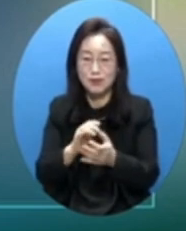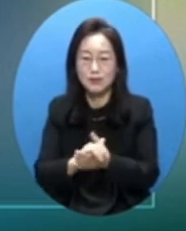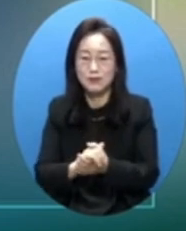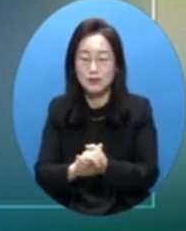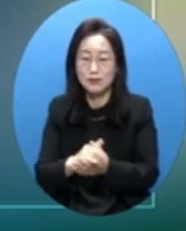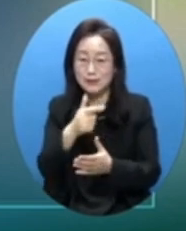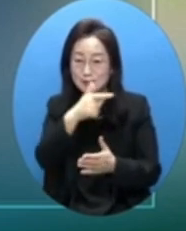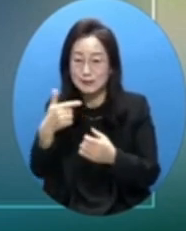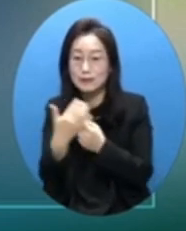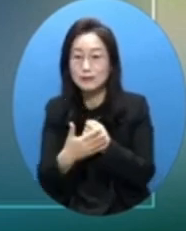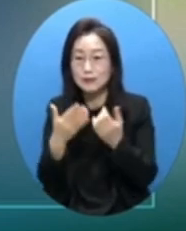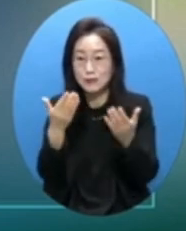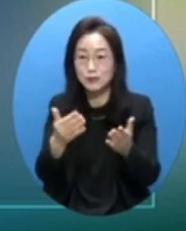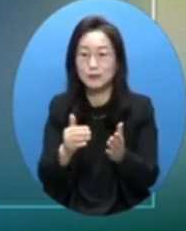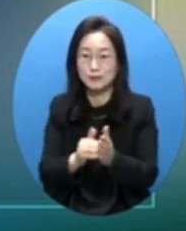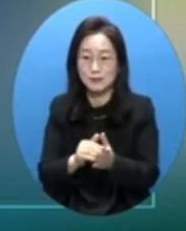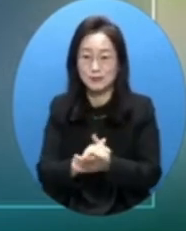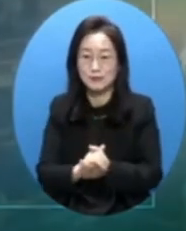은혜를 끼쳤습니다.